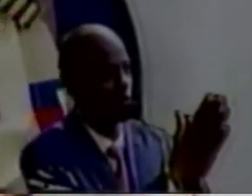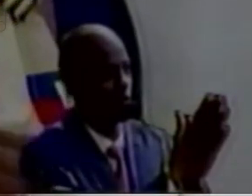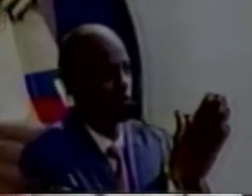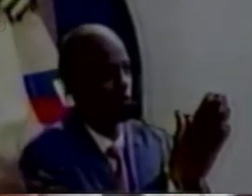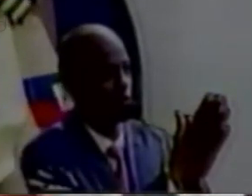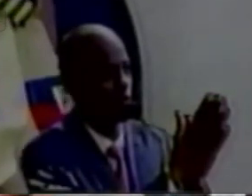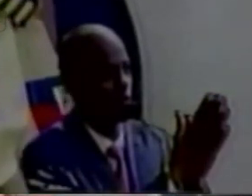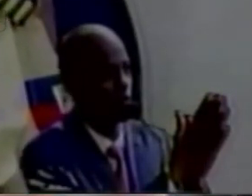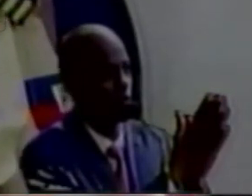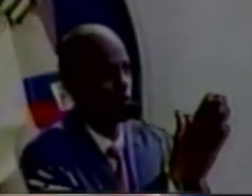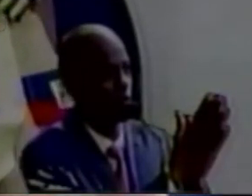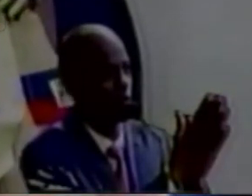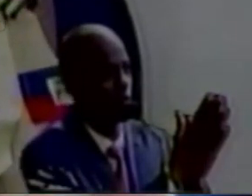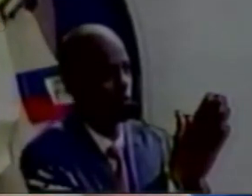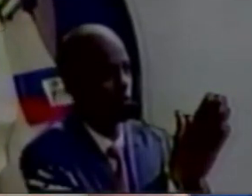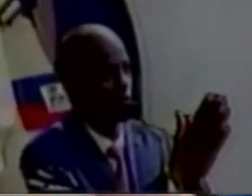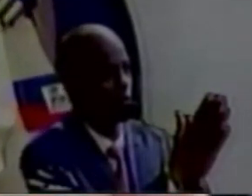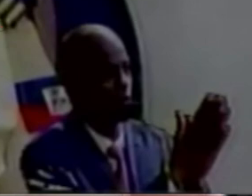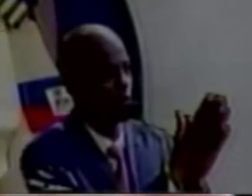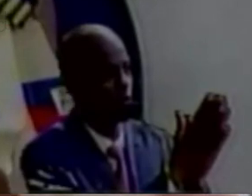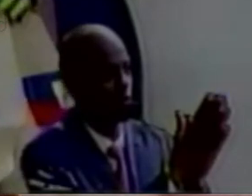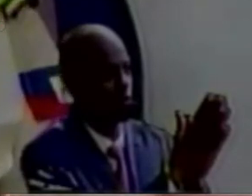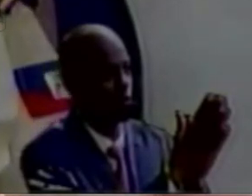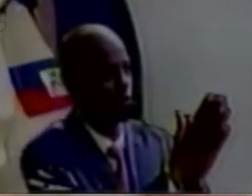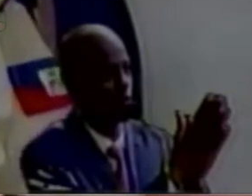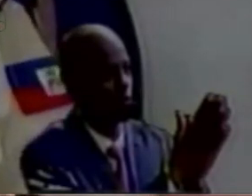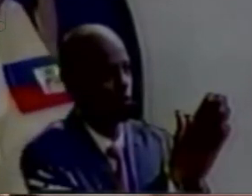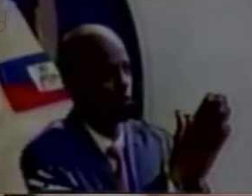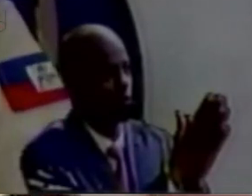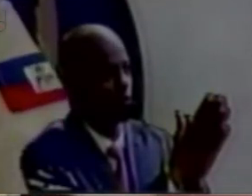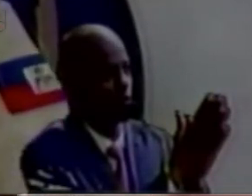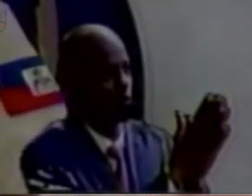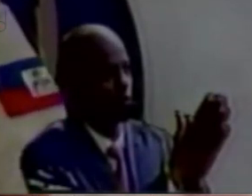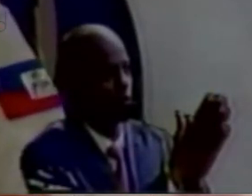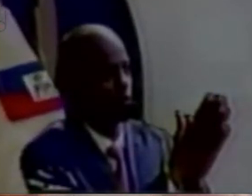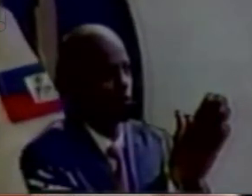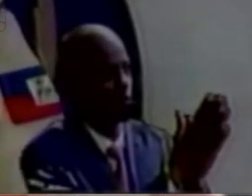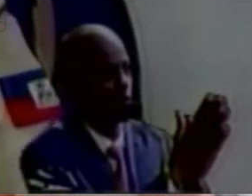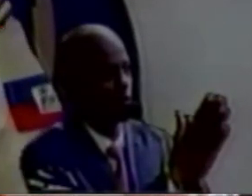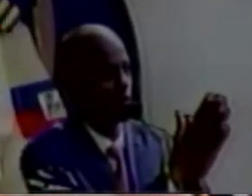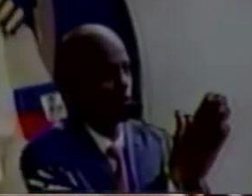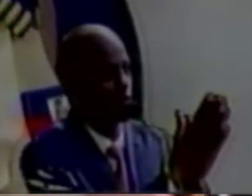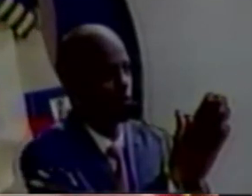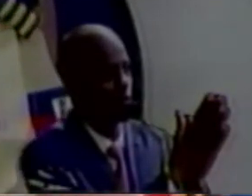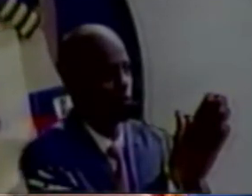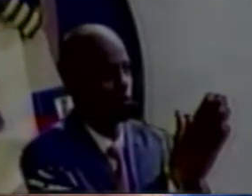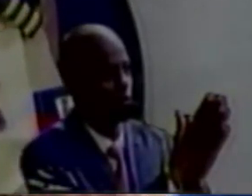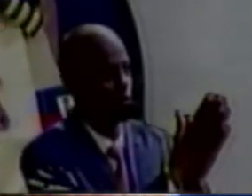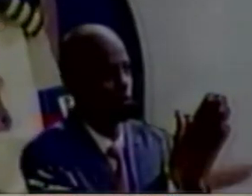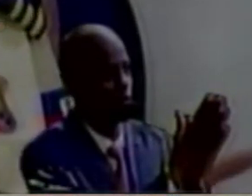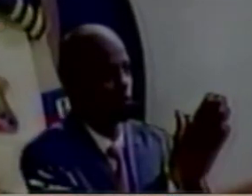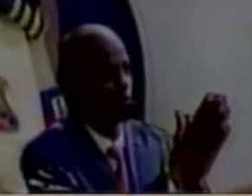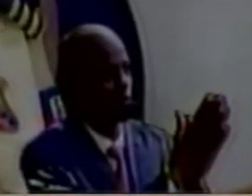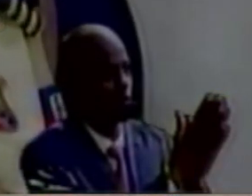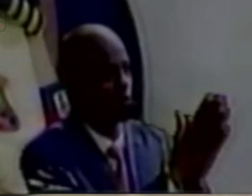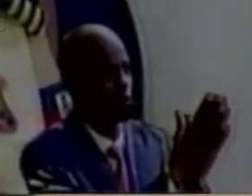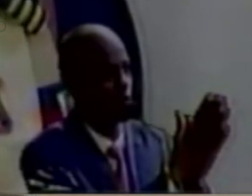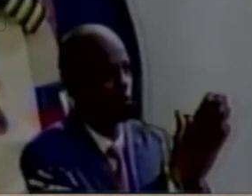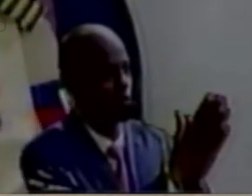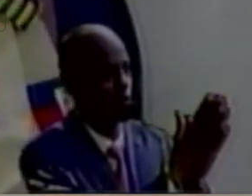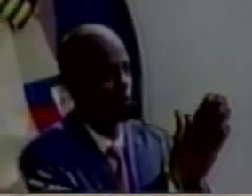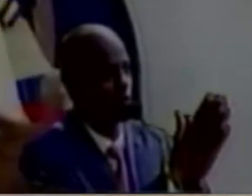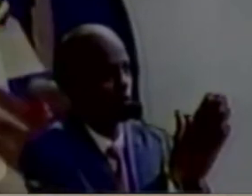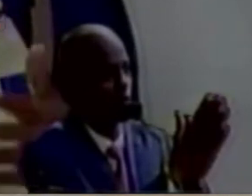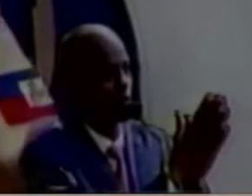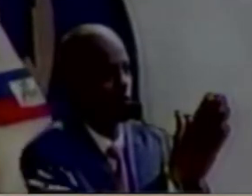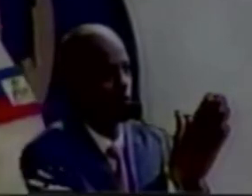sécuritaire, tout convoi yo, quitte ça qui a sorti au niveau international, et ça qui a sorti au niveau